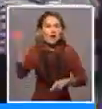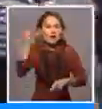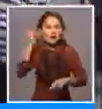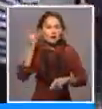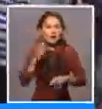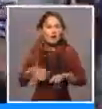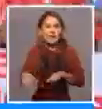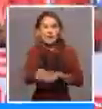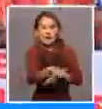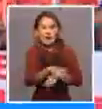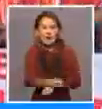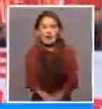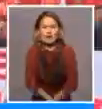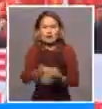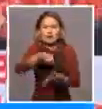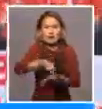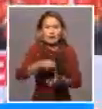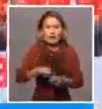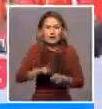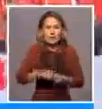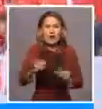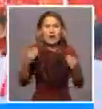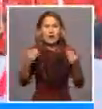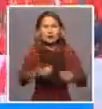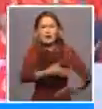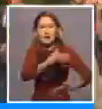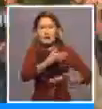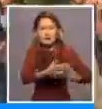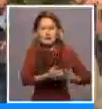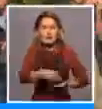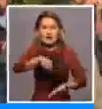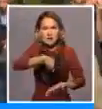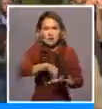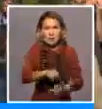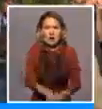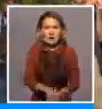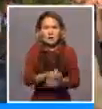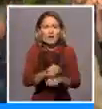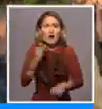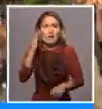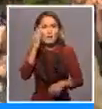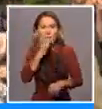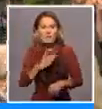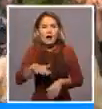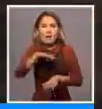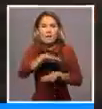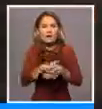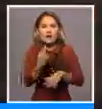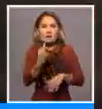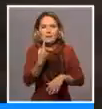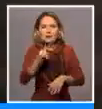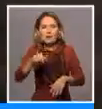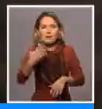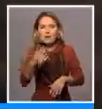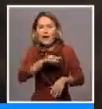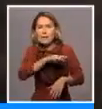алаңына айналған абырой және шындық азаматтық платформасының белсенділері де тарқамай жатыр. Олар Молдова банктерінен 1,5 миллиард